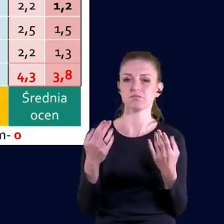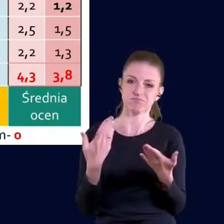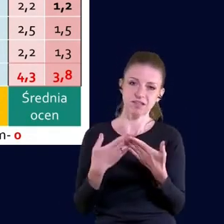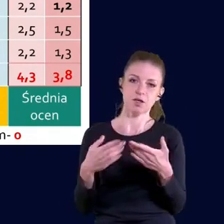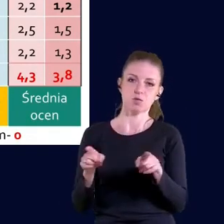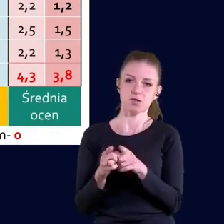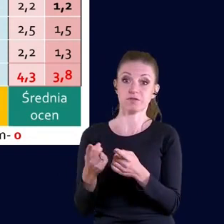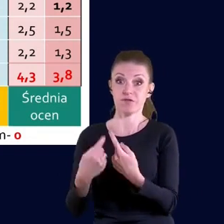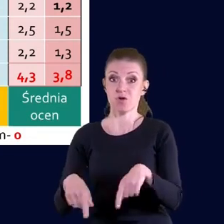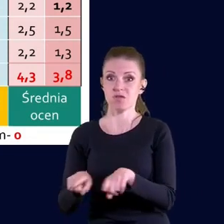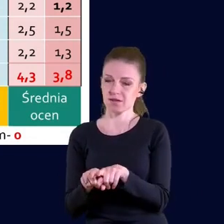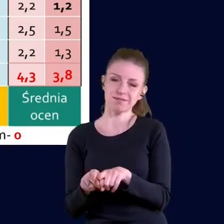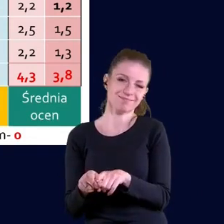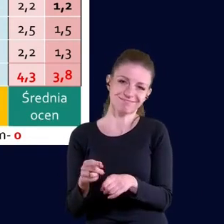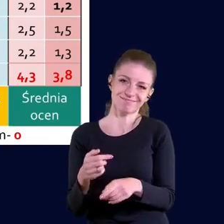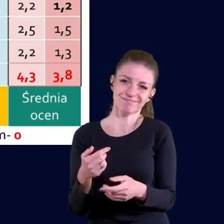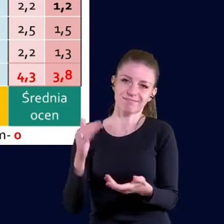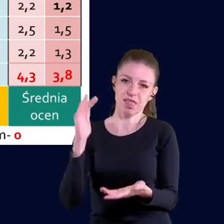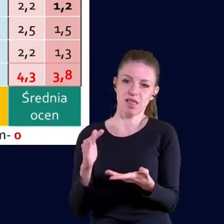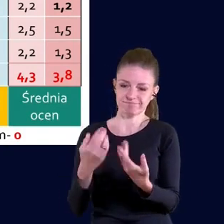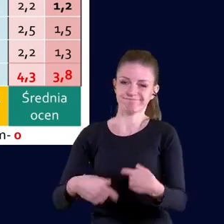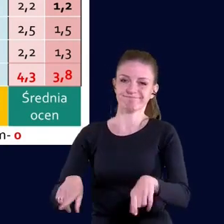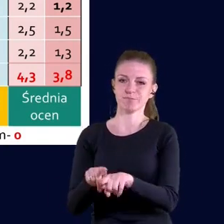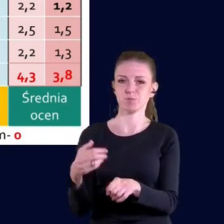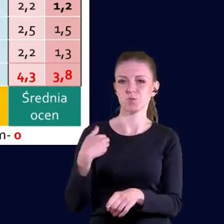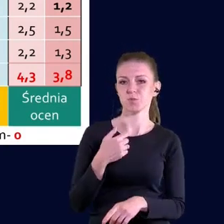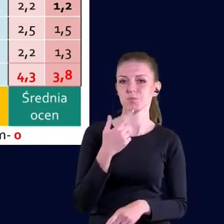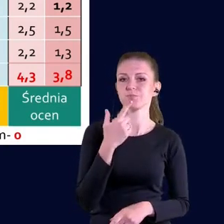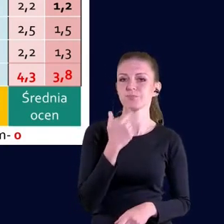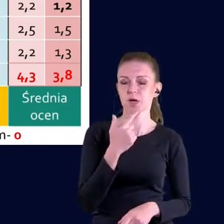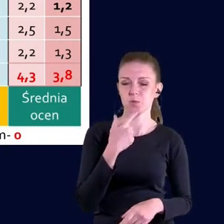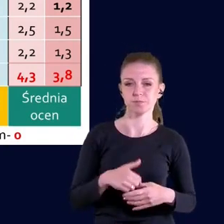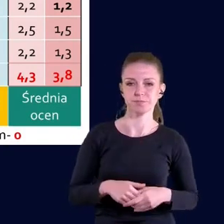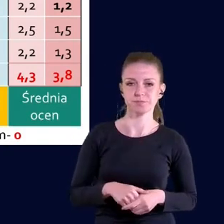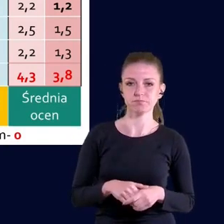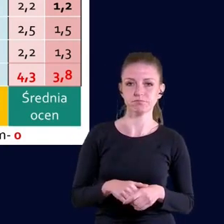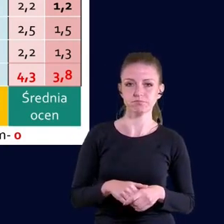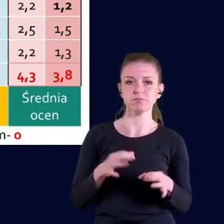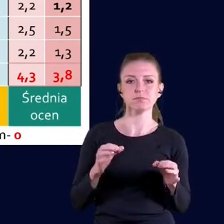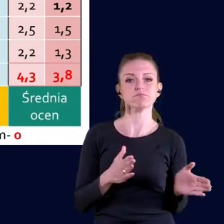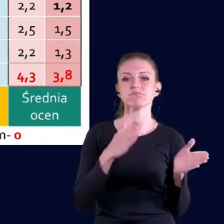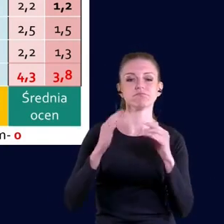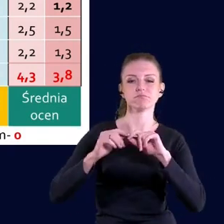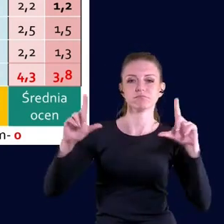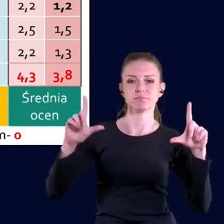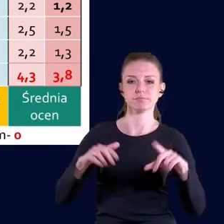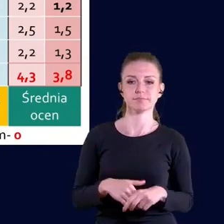wdrożenia są na znacznie niższym poziomie Poproszę kolejny slajd